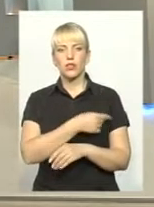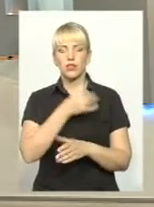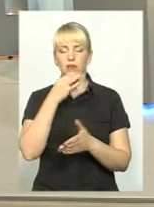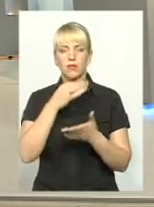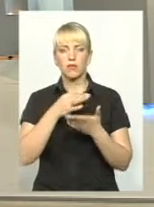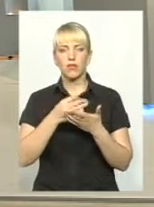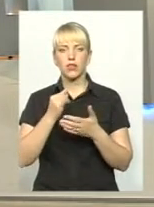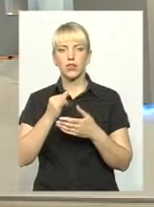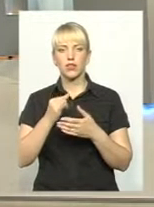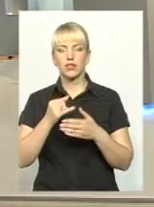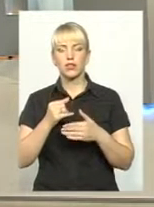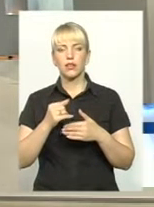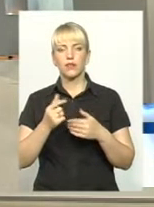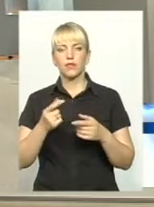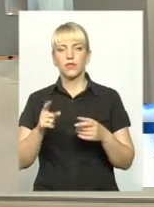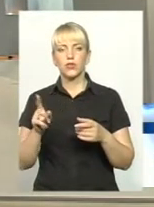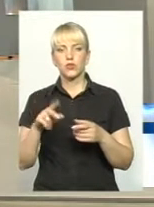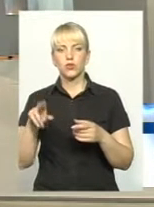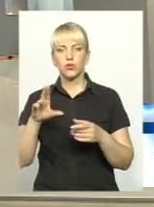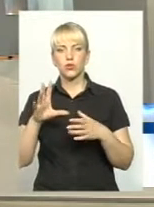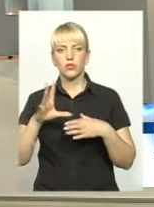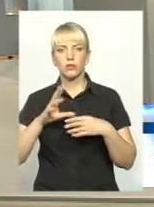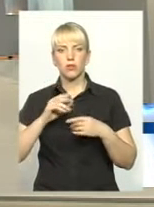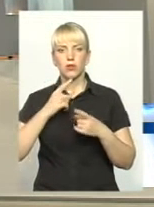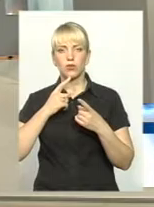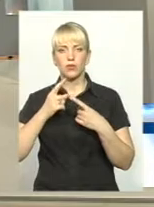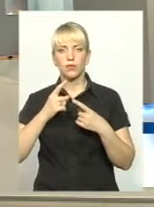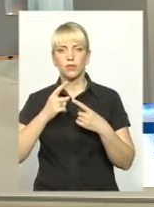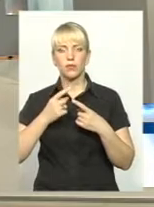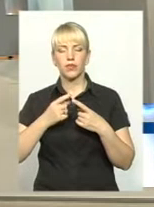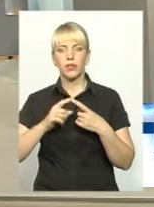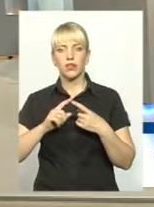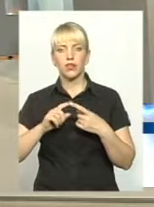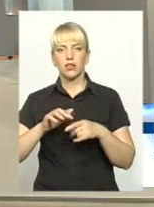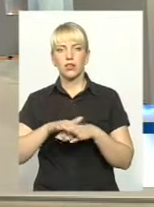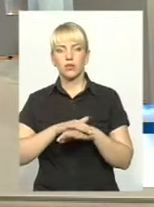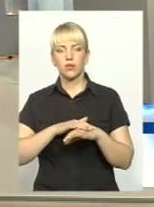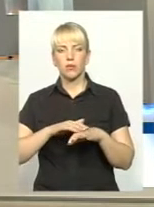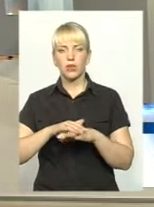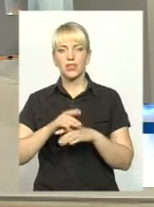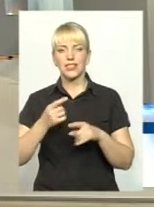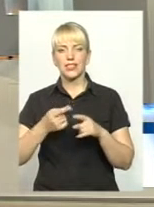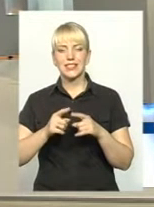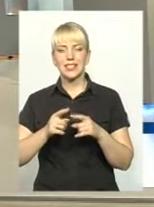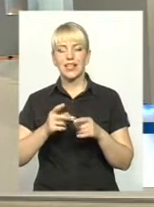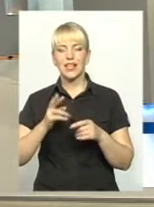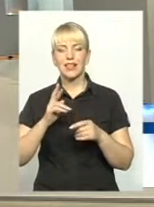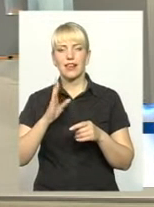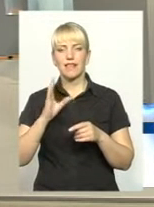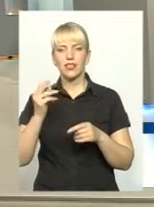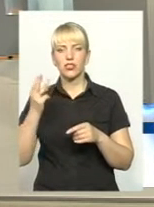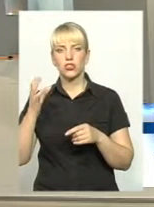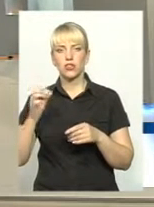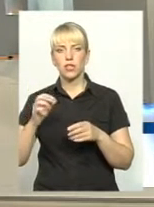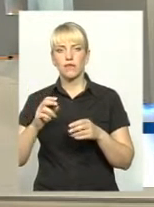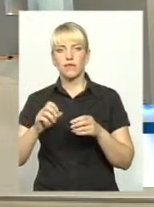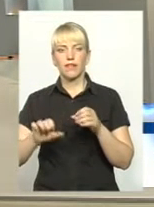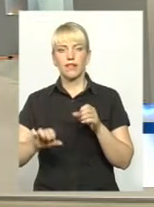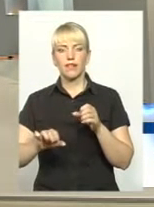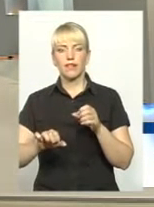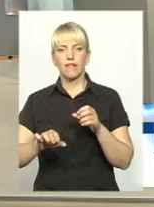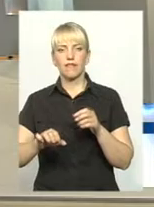і наступальності спільно з громадськістю, це негативне явище нам викорінити буде непросто. Тому я закликаю